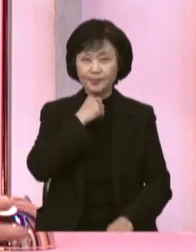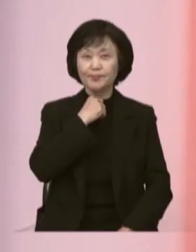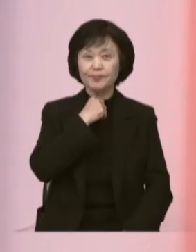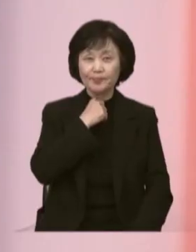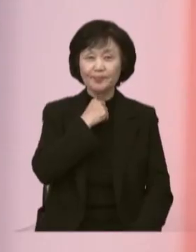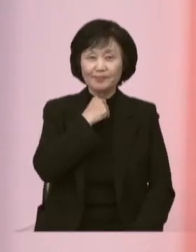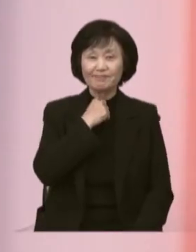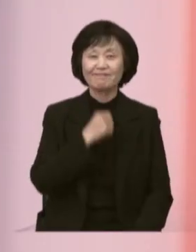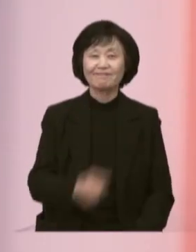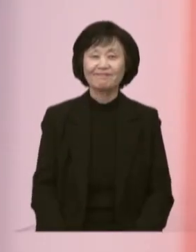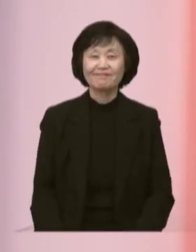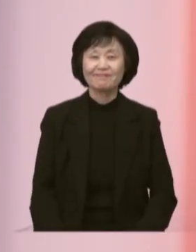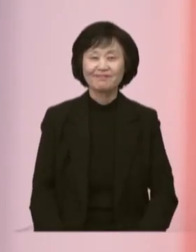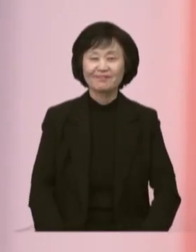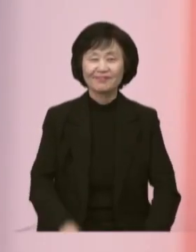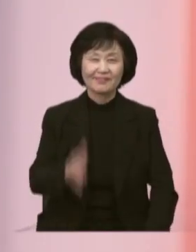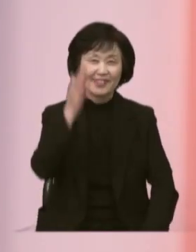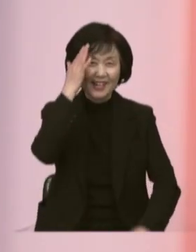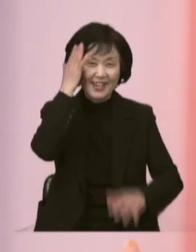나